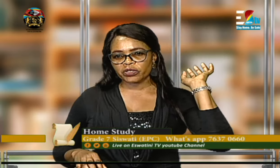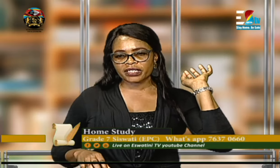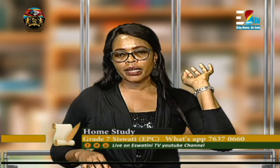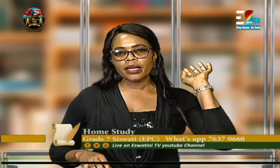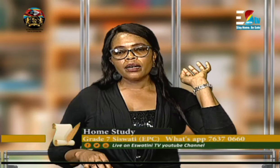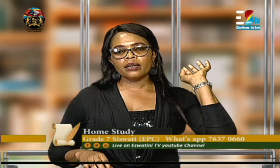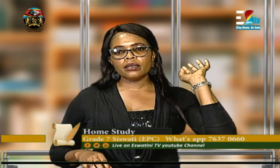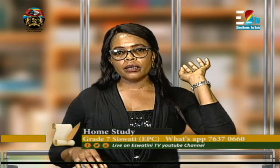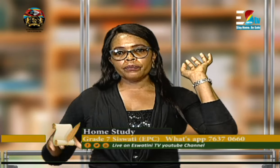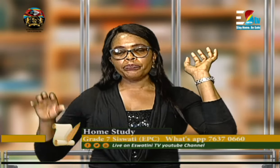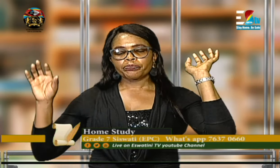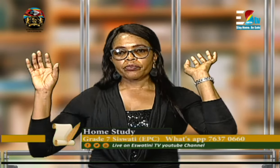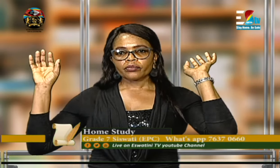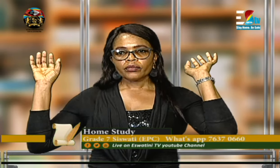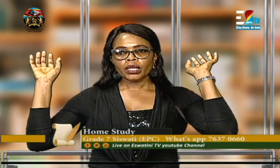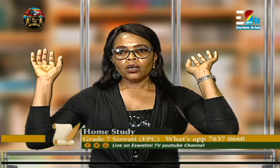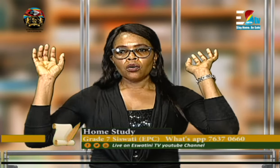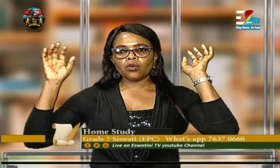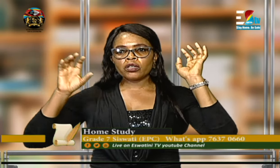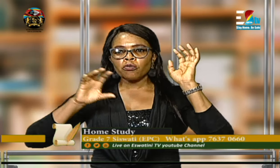sikhulume ngokuthi